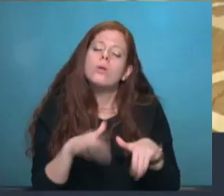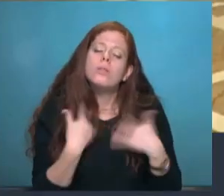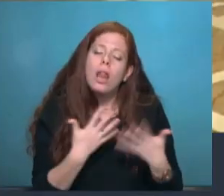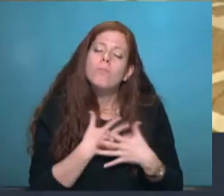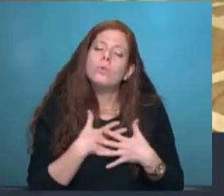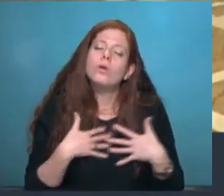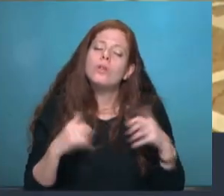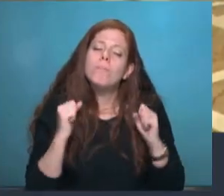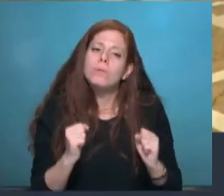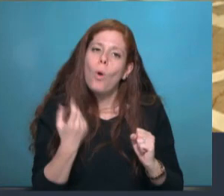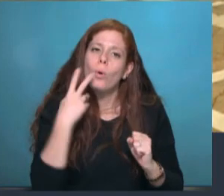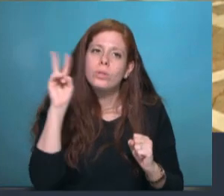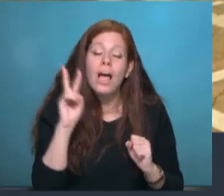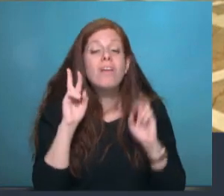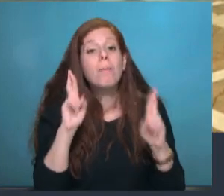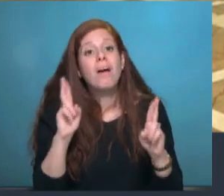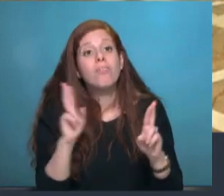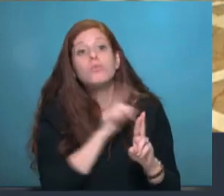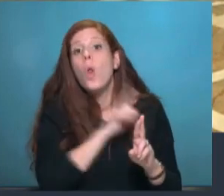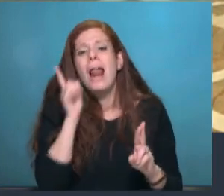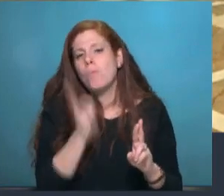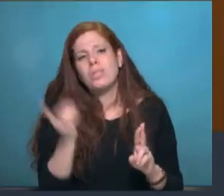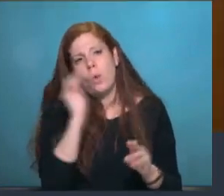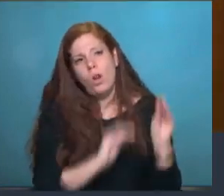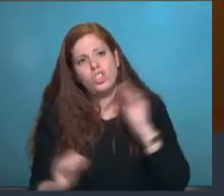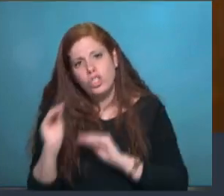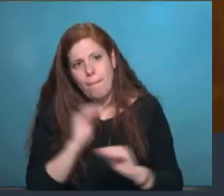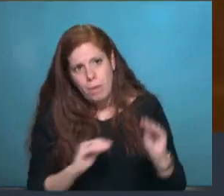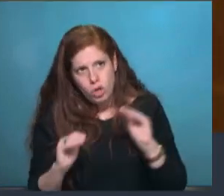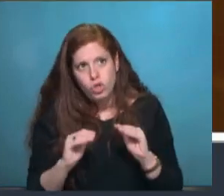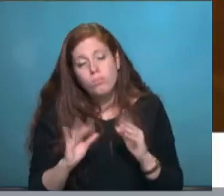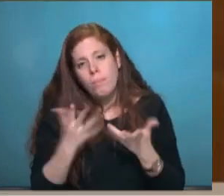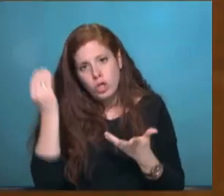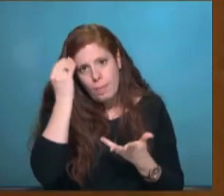מוגברת, אבל הם גם מקווים שלעולם לא יצטרכו להשתמש במה שלמדו.